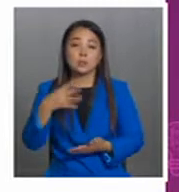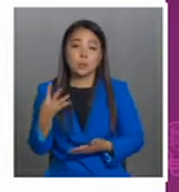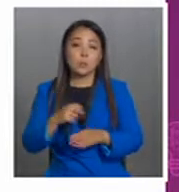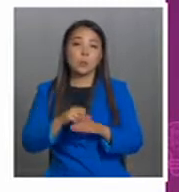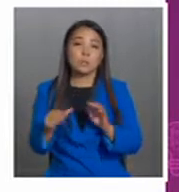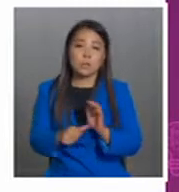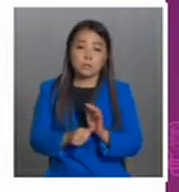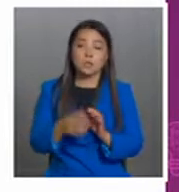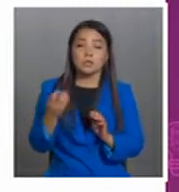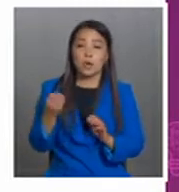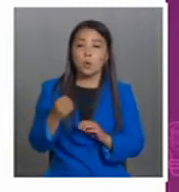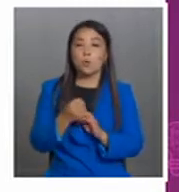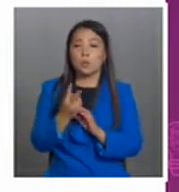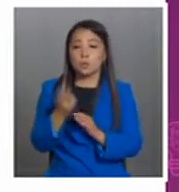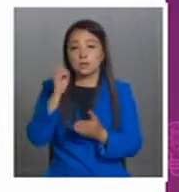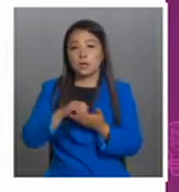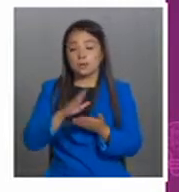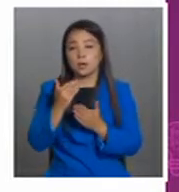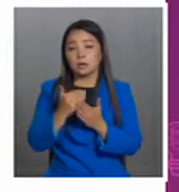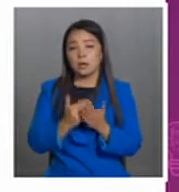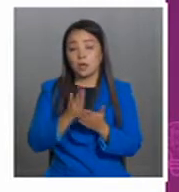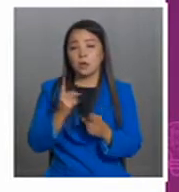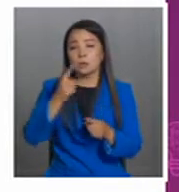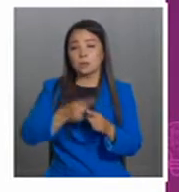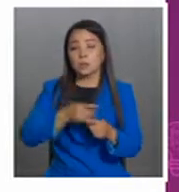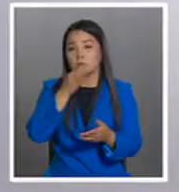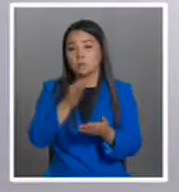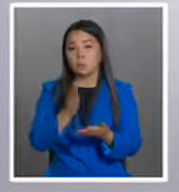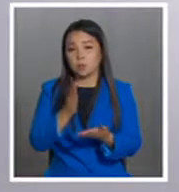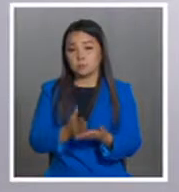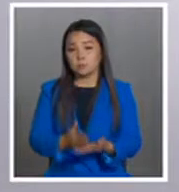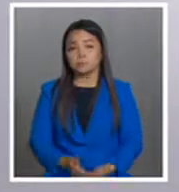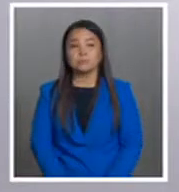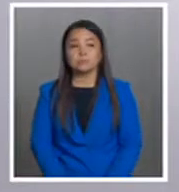16 және 12 сандарының қосындысынан тұрады екен.